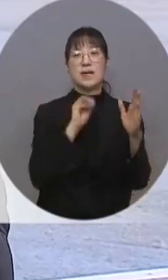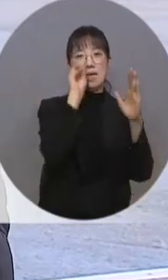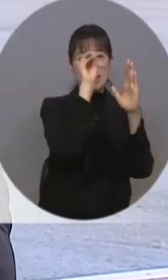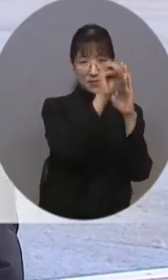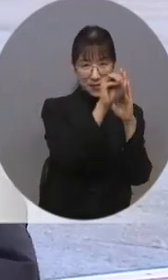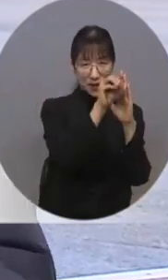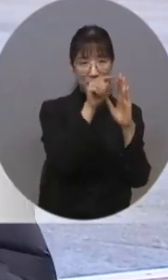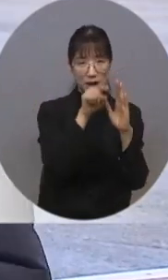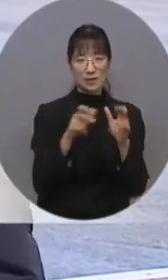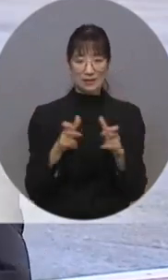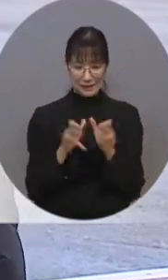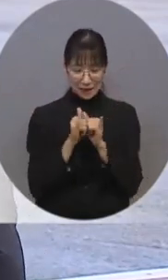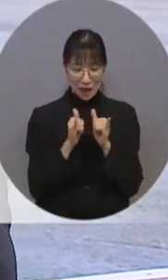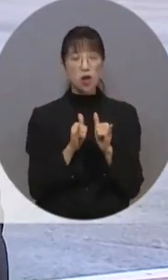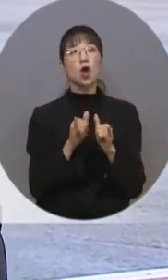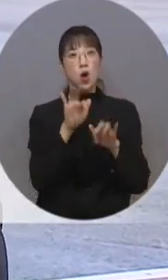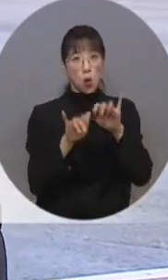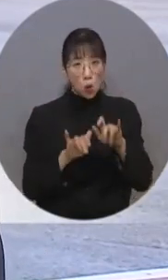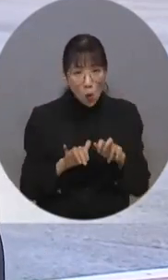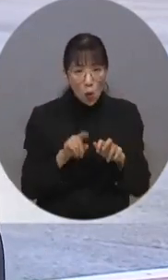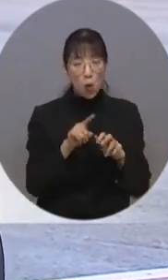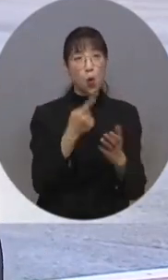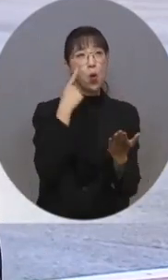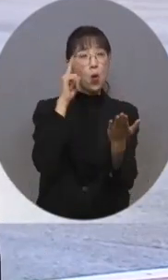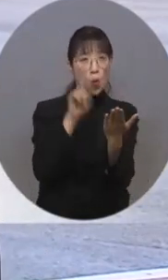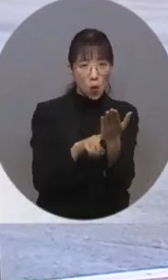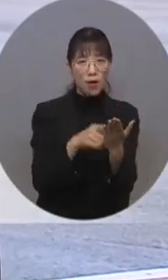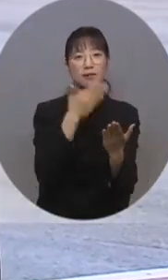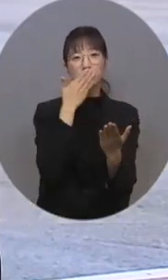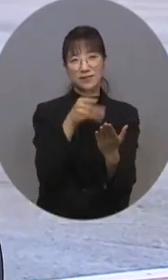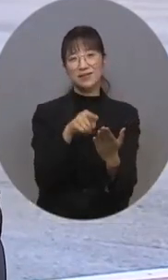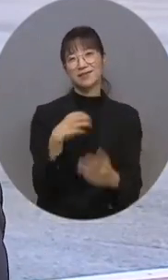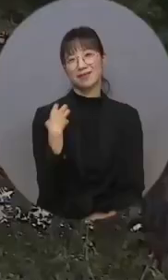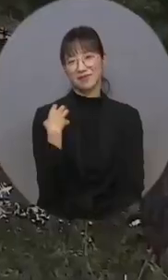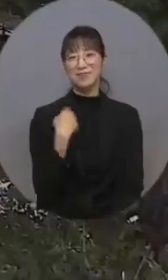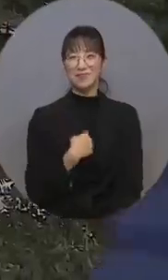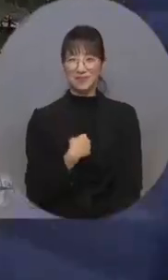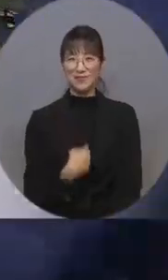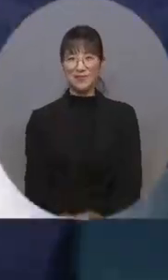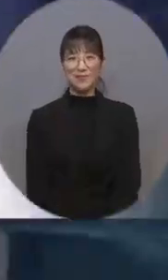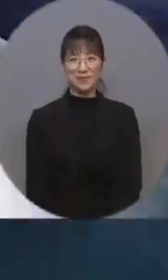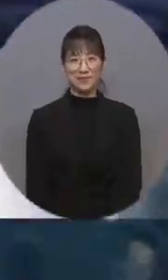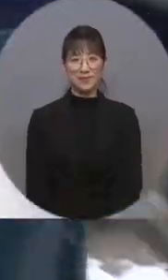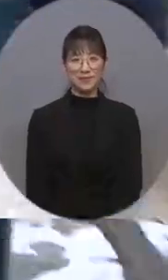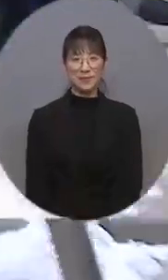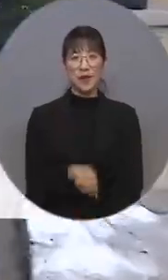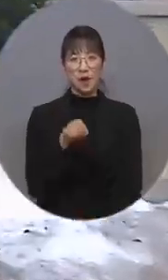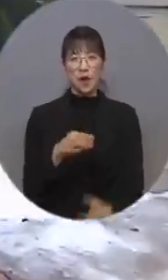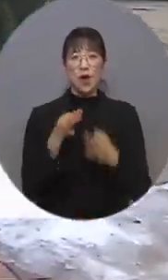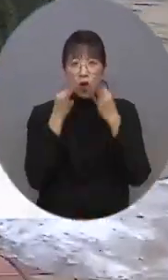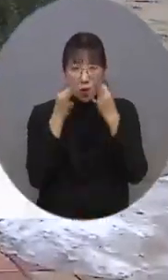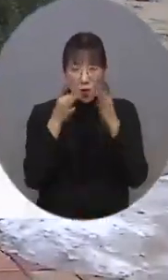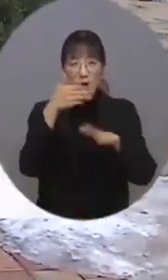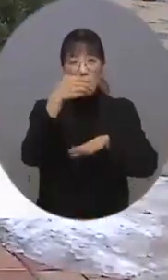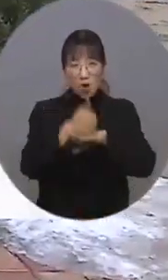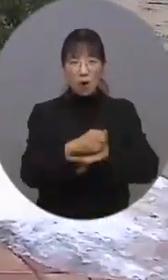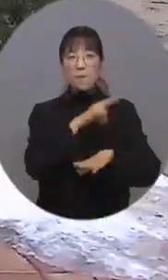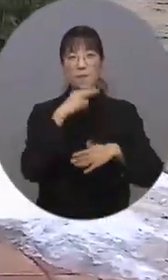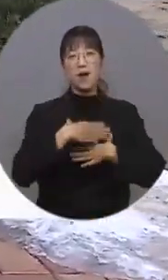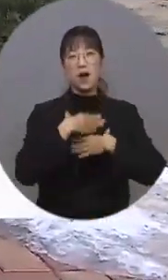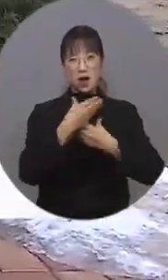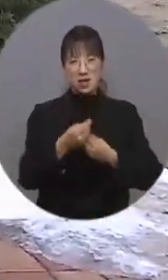입력을 해서 그거를 장애인들이 볼 수 있게끔 활용을 하는 역할을 하고 있습니다. 이러한 노력으로 다양한 편의시설